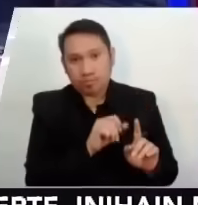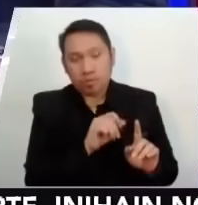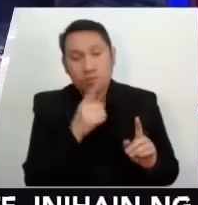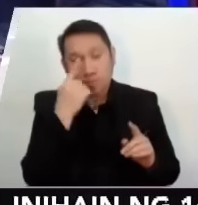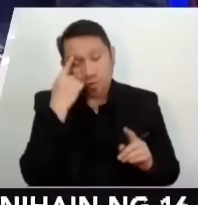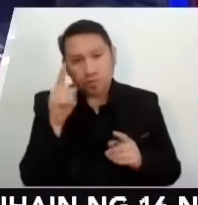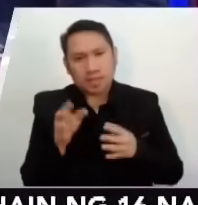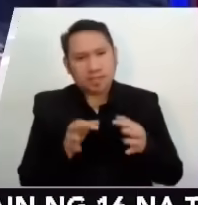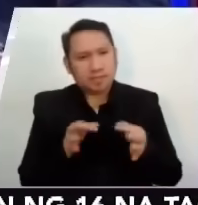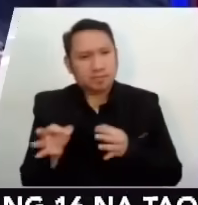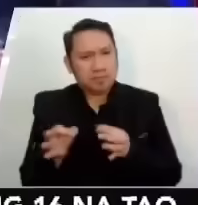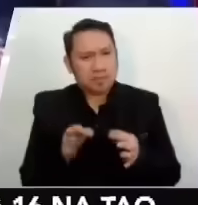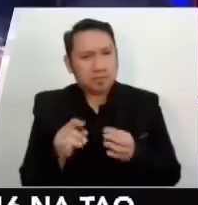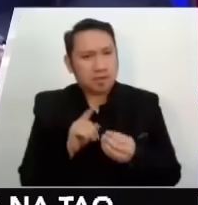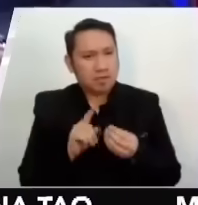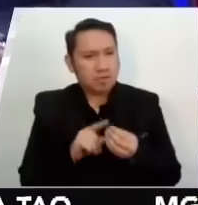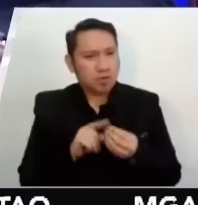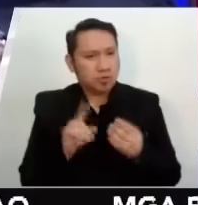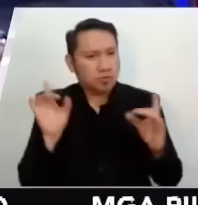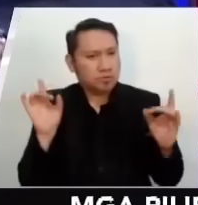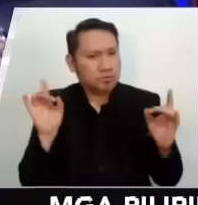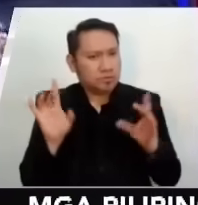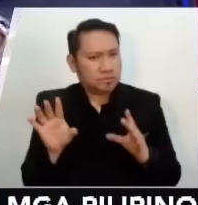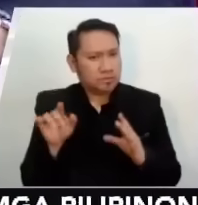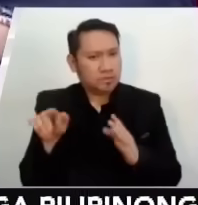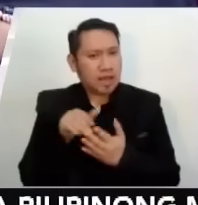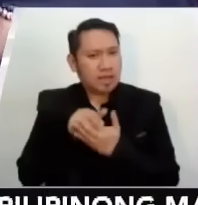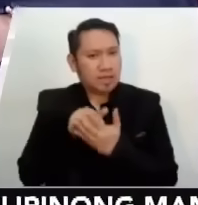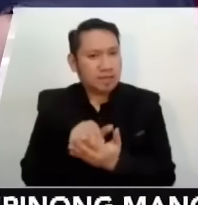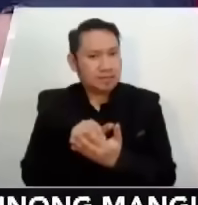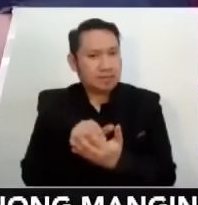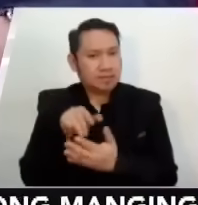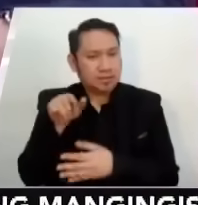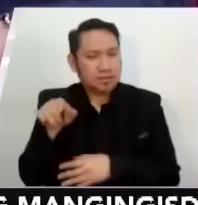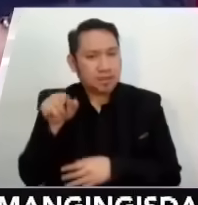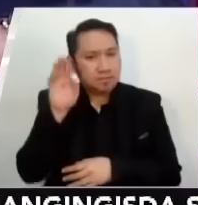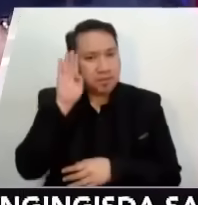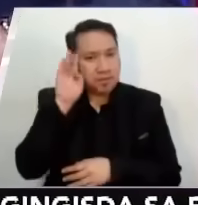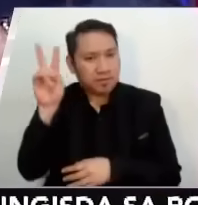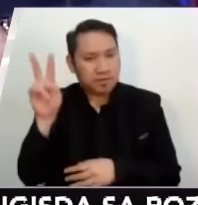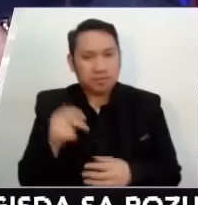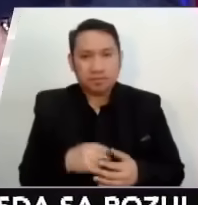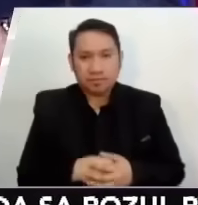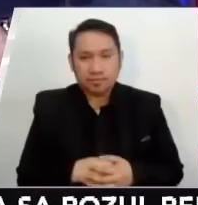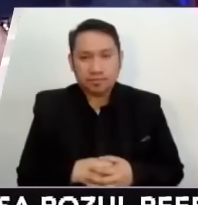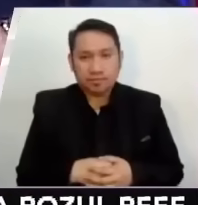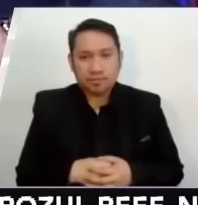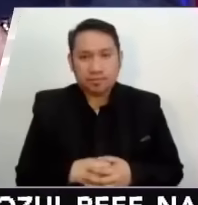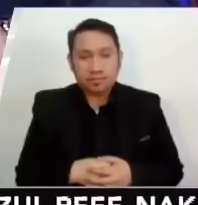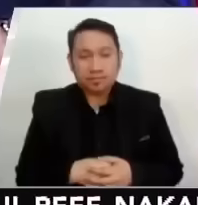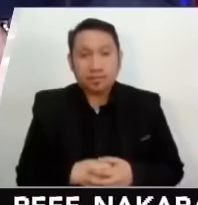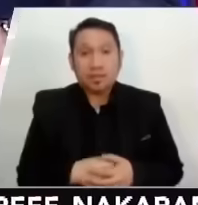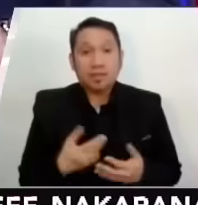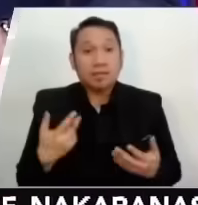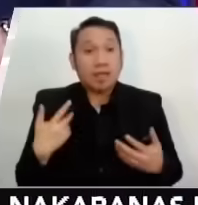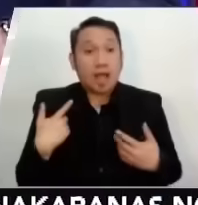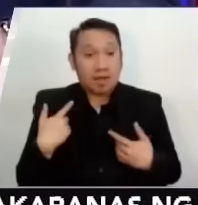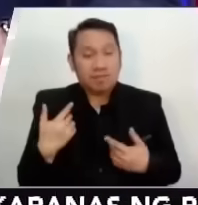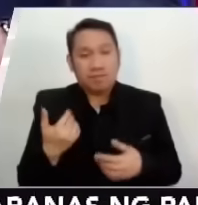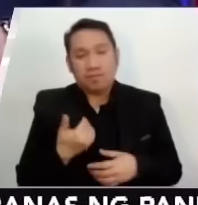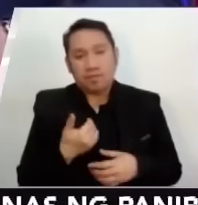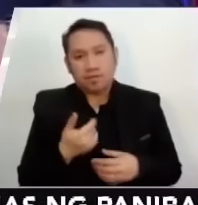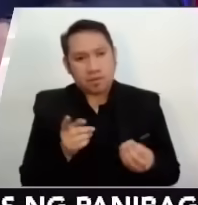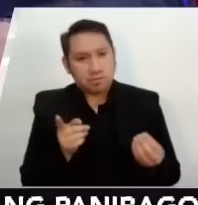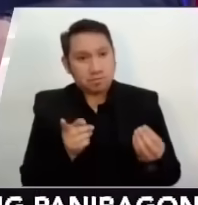sa mga banta umano niya kina Pangulong Bongbong Marcos. Sa Kamara naman may naghain ng impeachment complaint laban sa bise. May